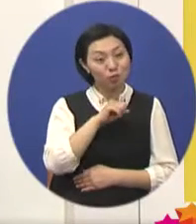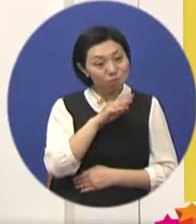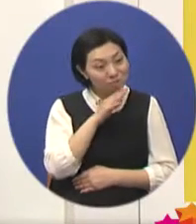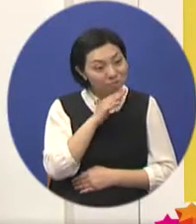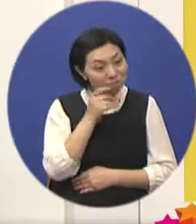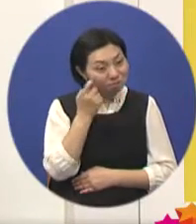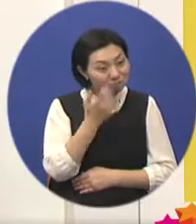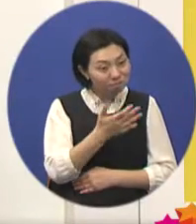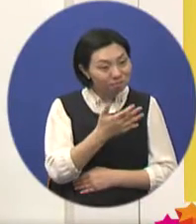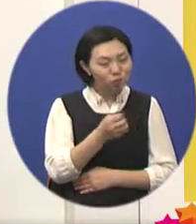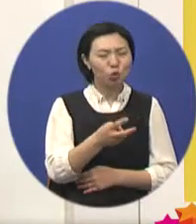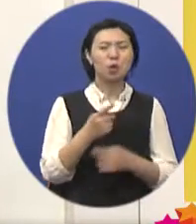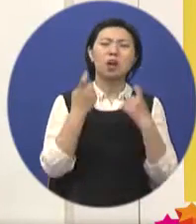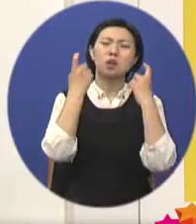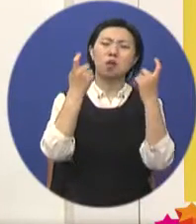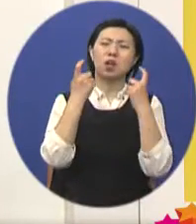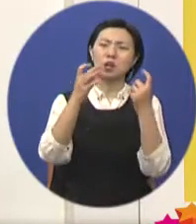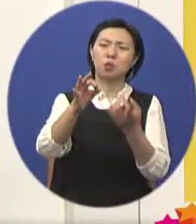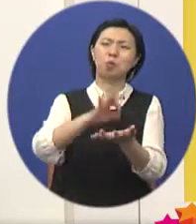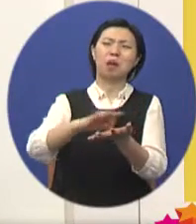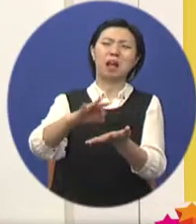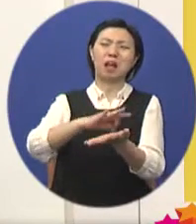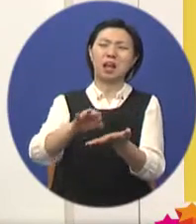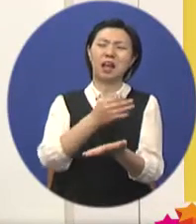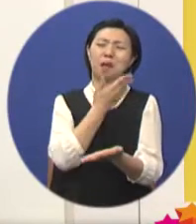나가서 돈 쓰려면 돈도 아깝고.